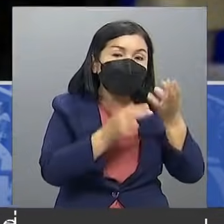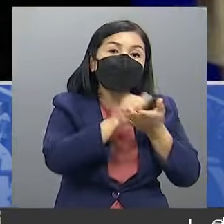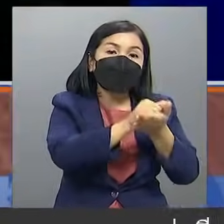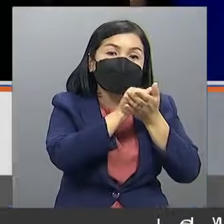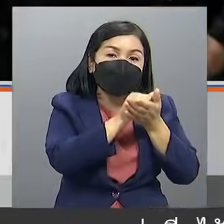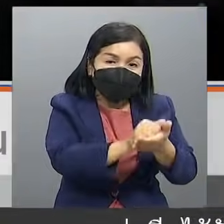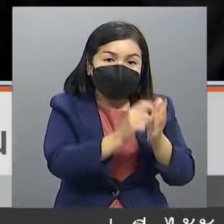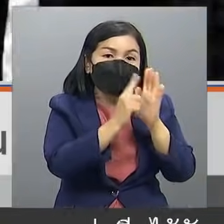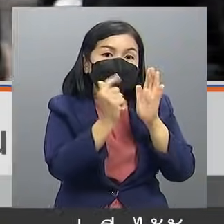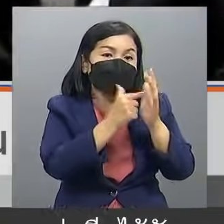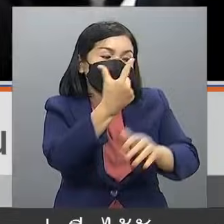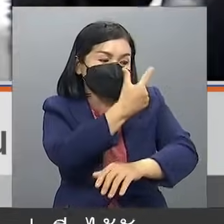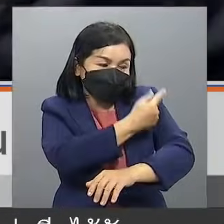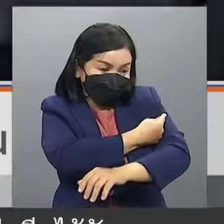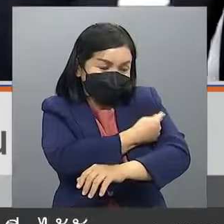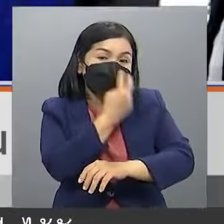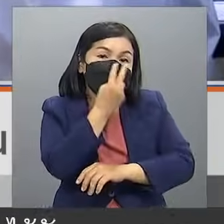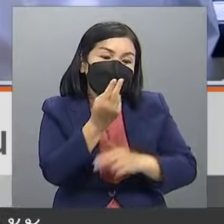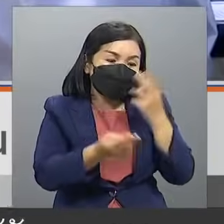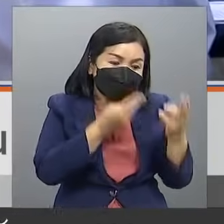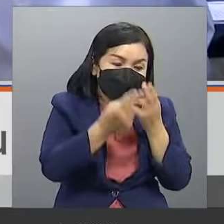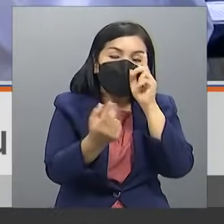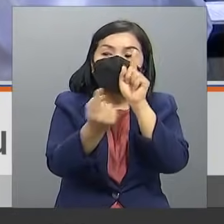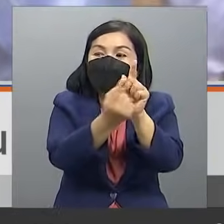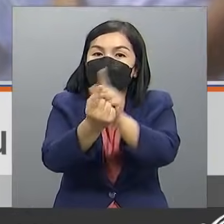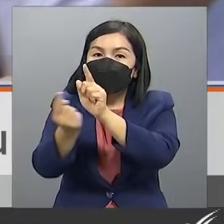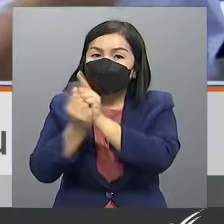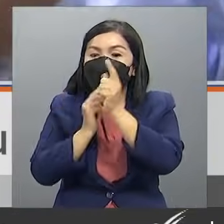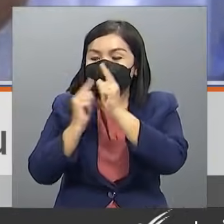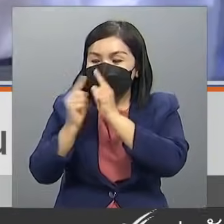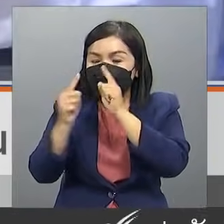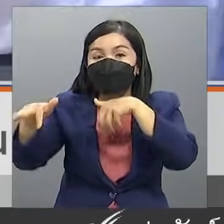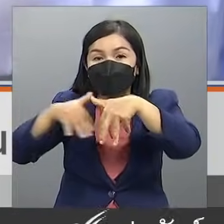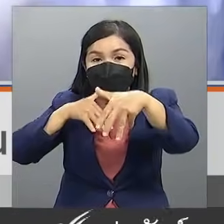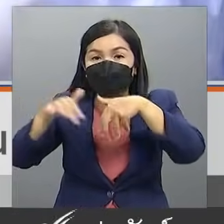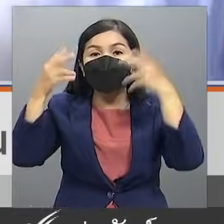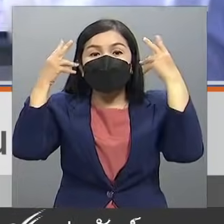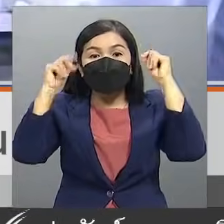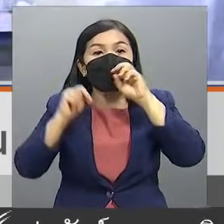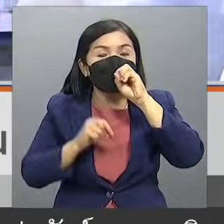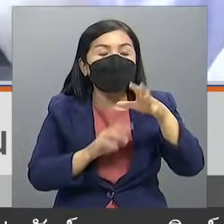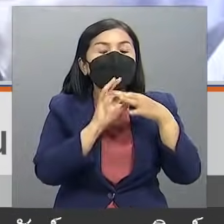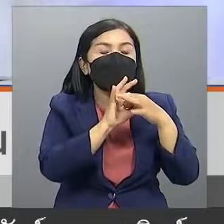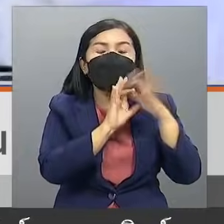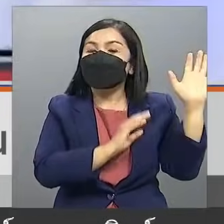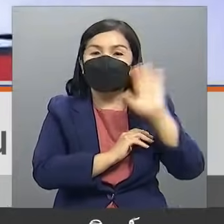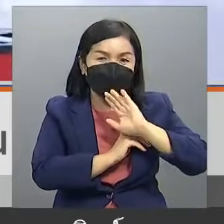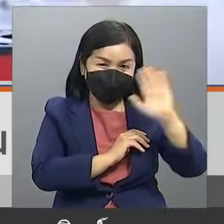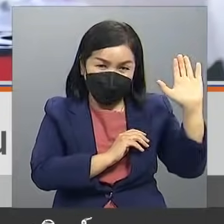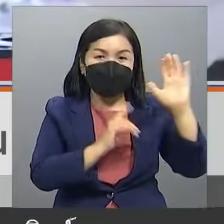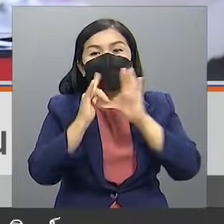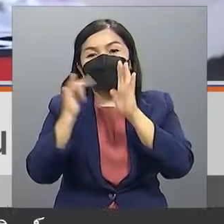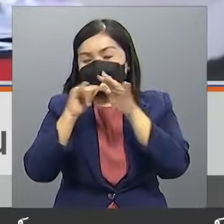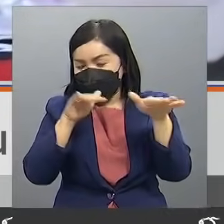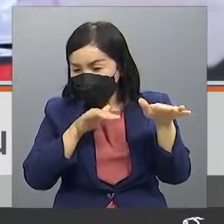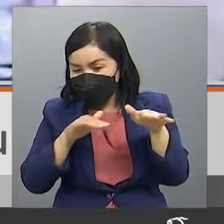าลก็ไปพูดคุยกับประชาชนช่วงหนึ่งก็ย้ำว่าขออย่าห่วงรัฐบาลมีวัคซีนเพียงพอแล้วก็มีงบประม